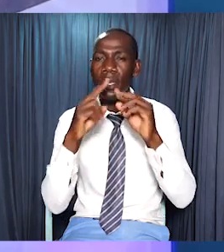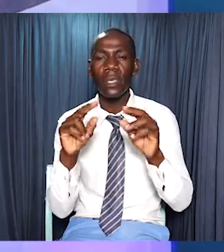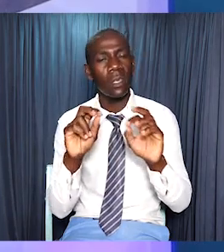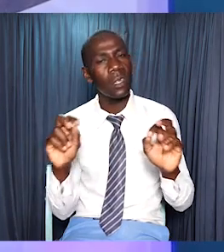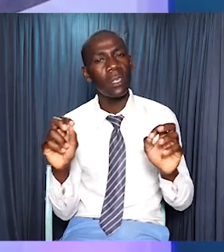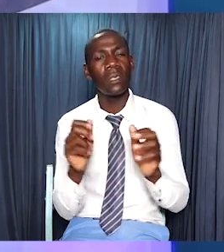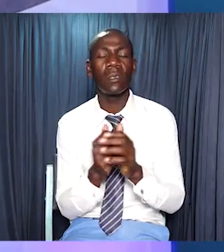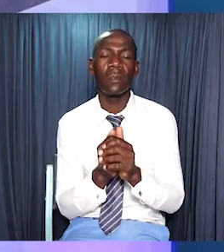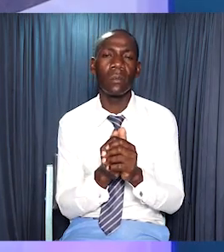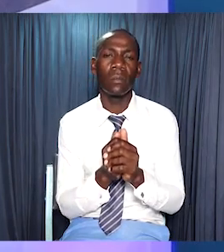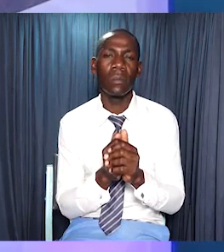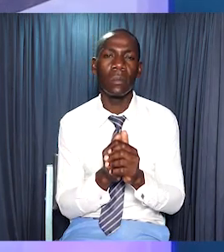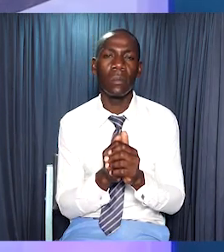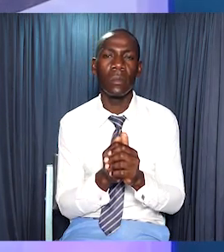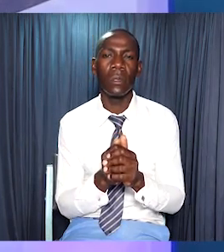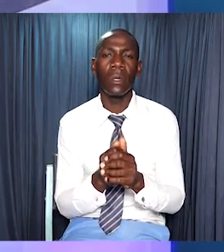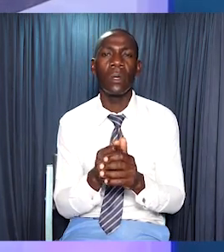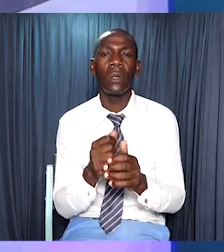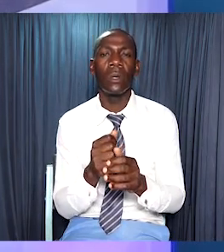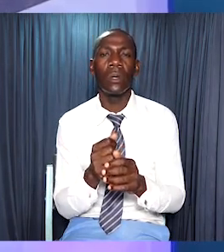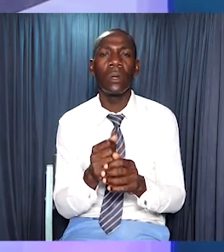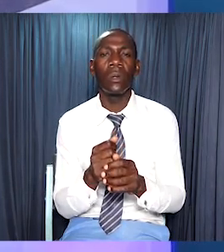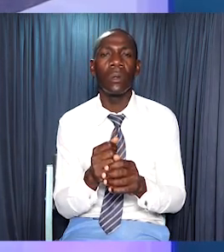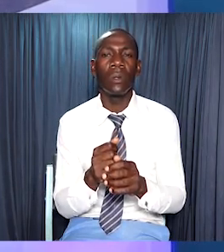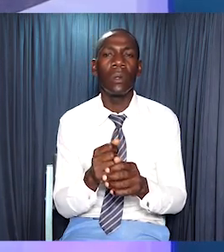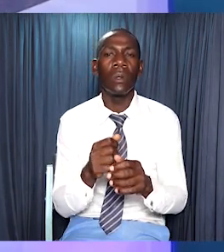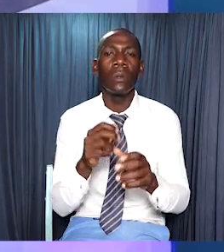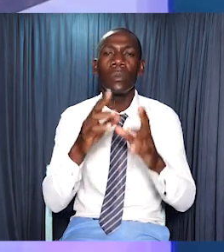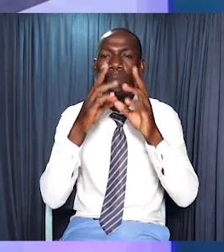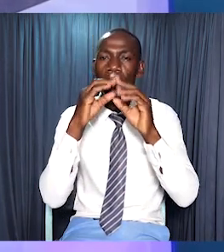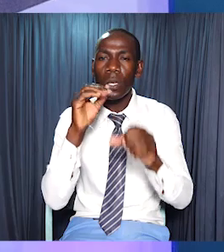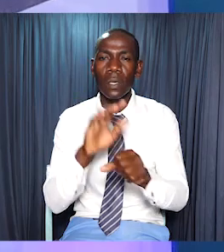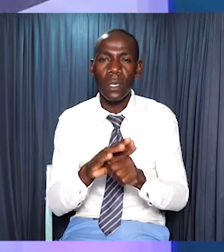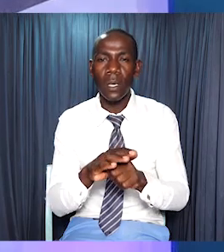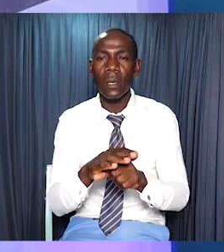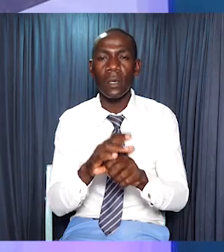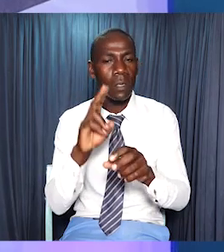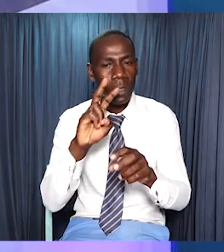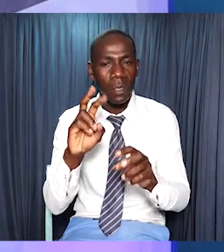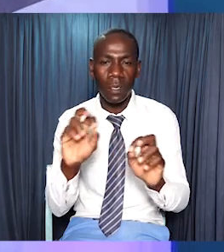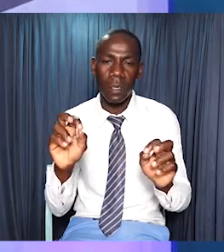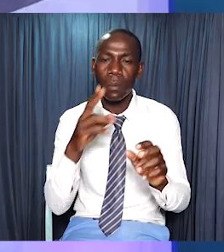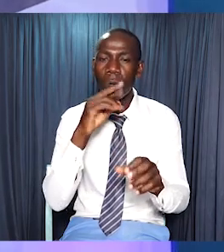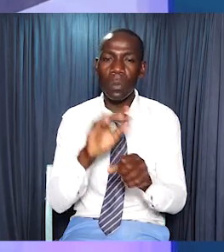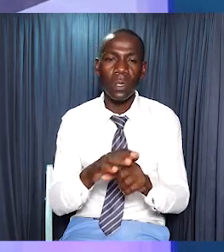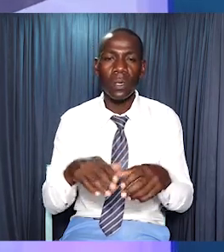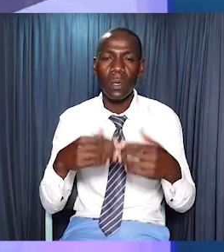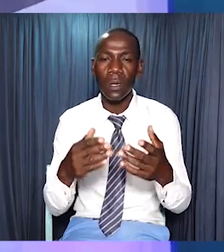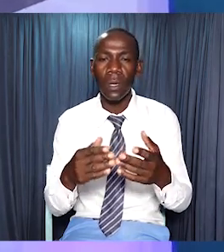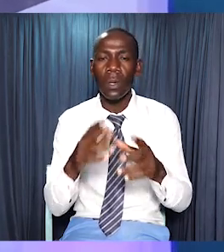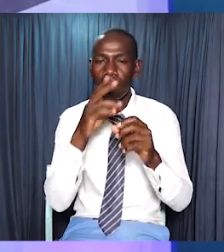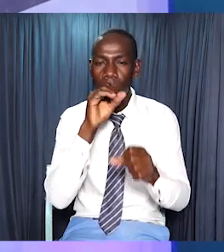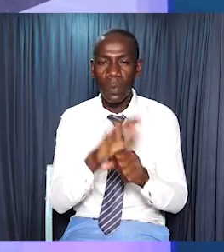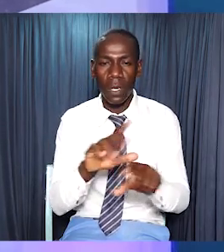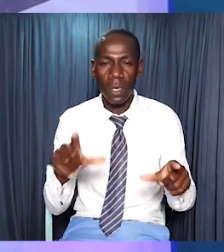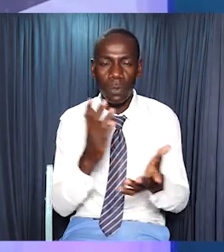I've not attained peace. Baraka zile zinazoahidiwa ziko kwa Mungu mimi sijazifikia. The blessings I was promised in God, I've not attained them. Kwa nchi ya ahadi kweli.